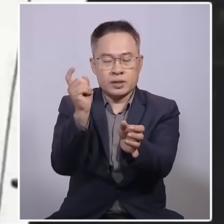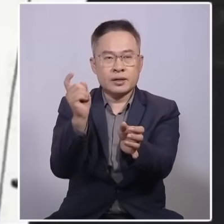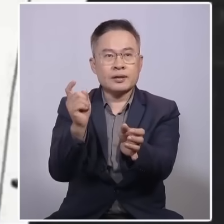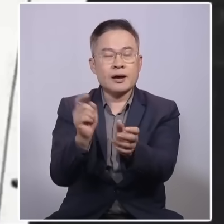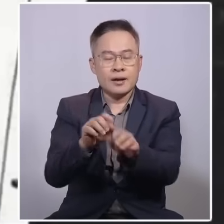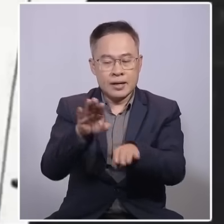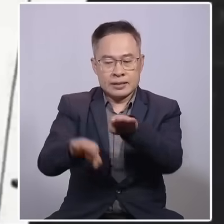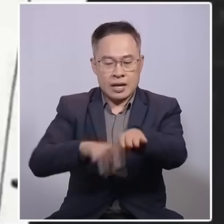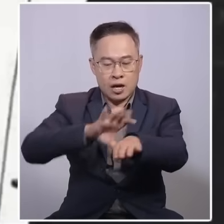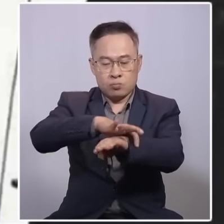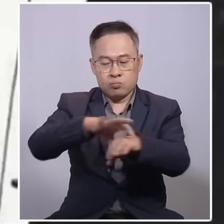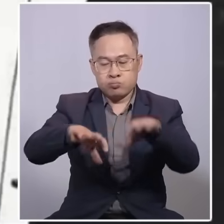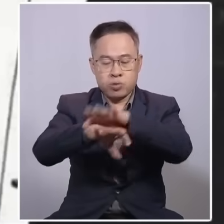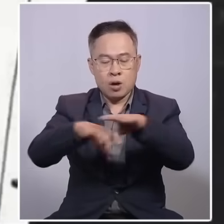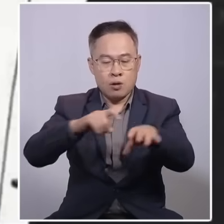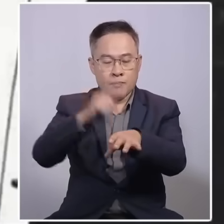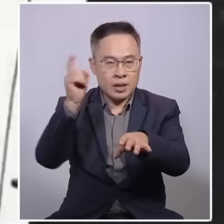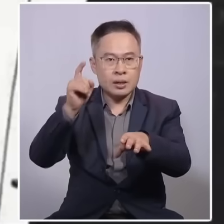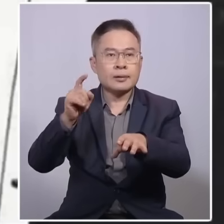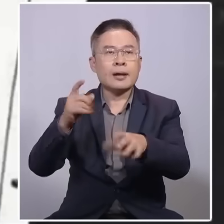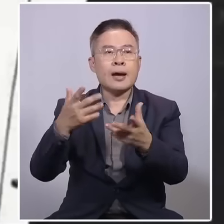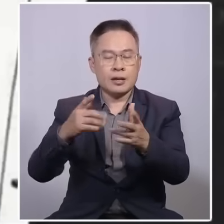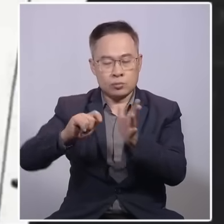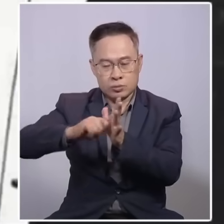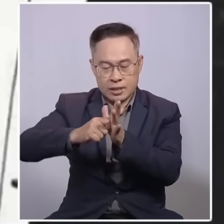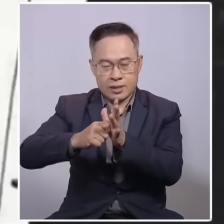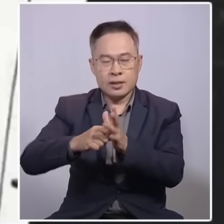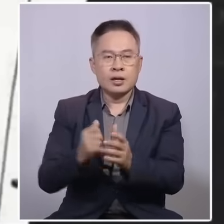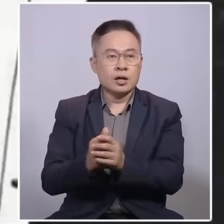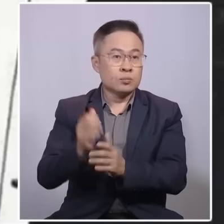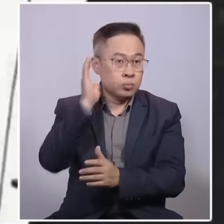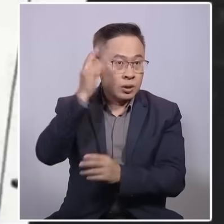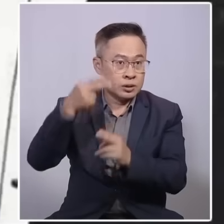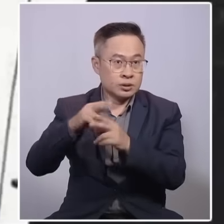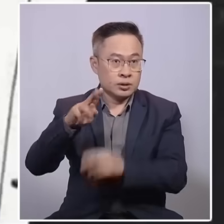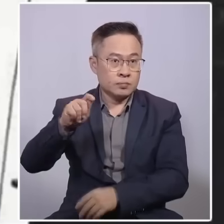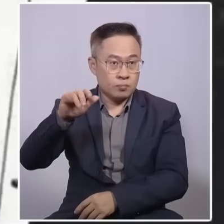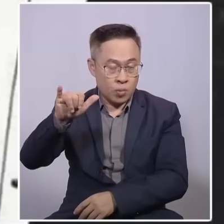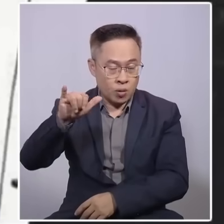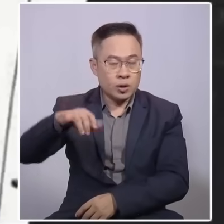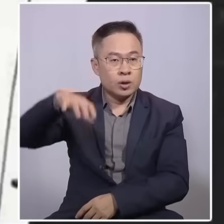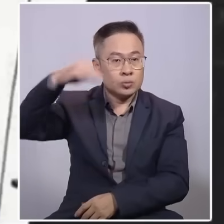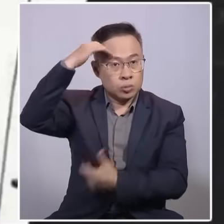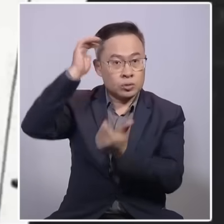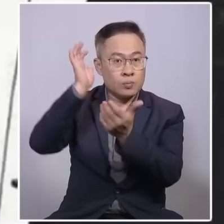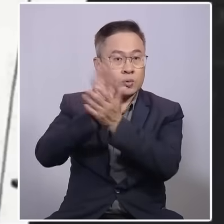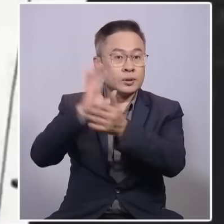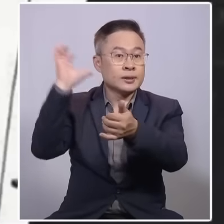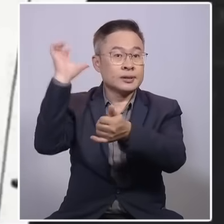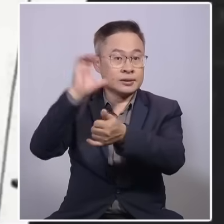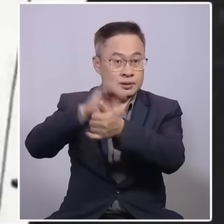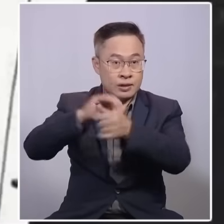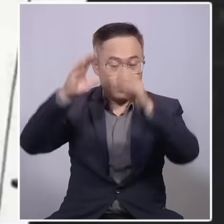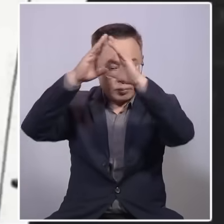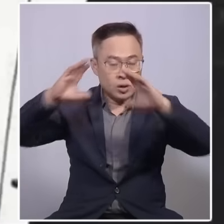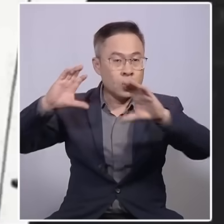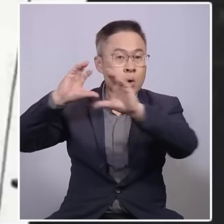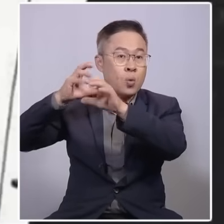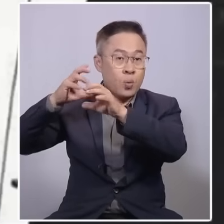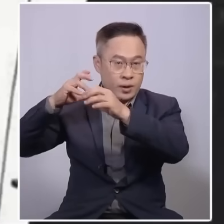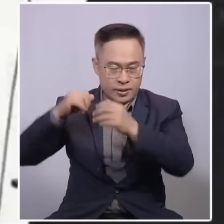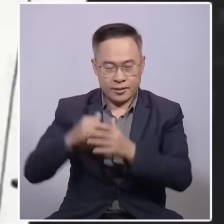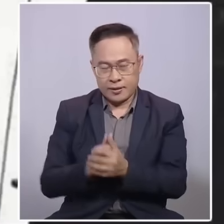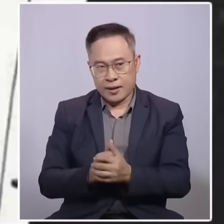ฮะก็จับกุมได้วันที่ 27แล้วก็อีกคนก็คือทรายบอยนี่ถูกจับกุมที่โรงภาพยนตร์อ่าระหว่างที่ไปดูเรื่องสัปเหร่อ